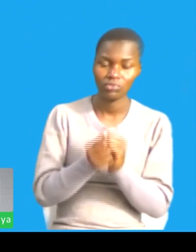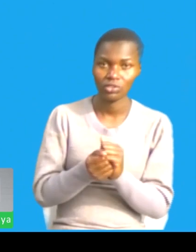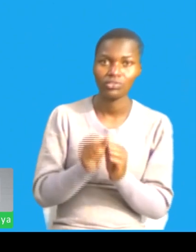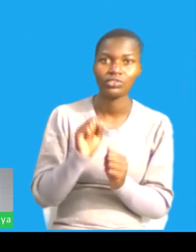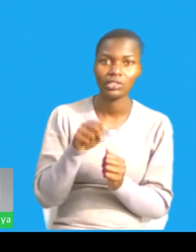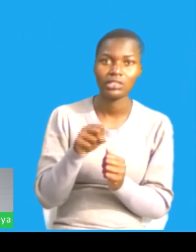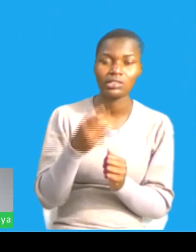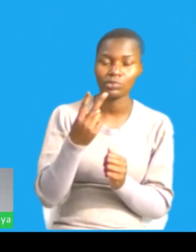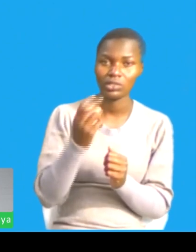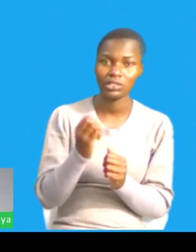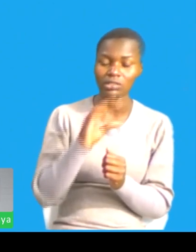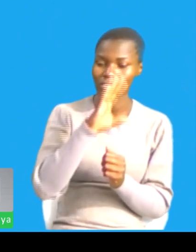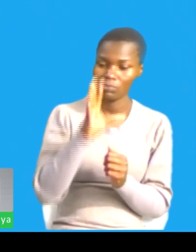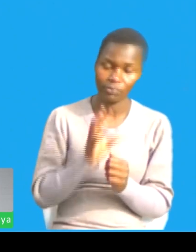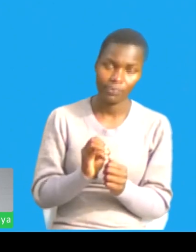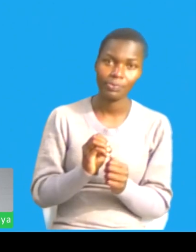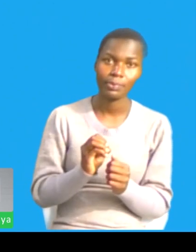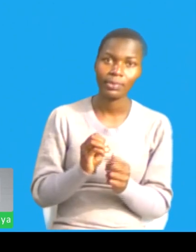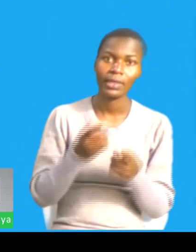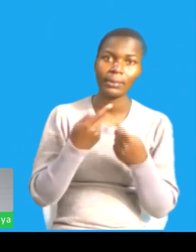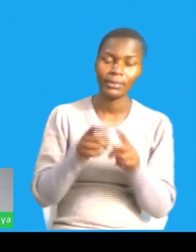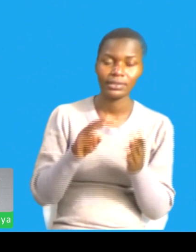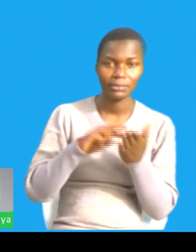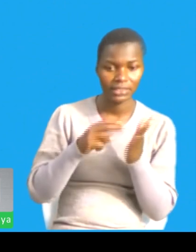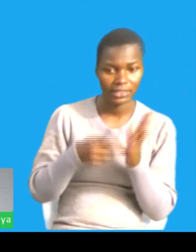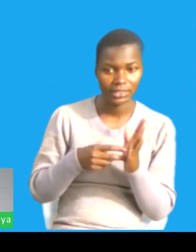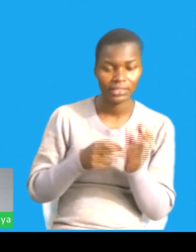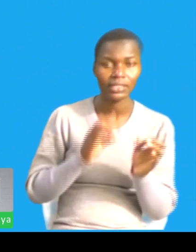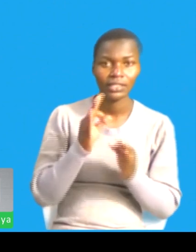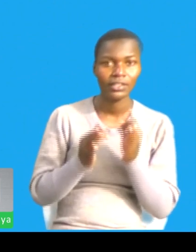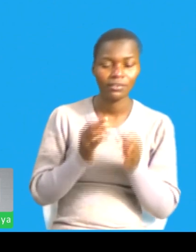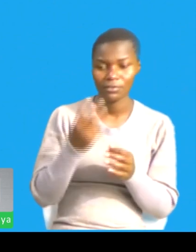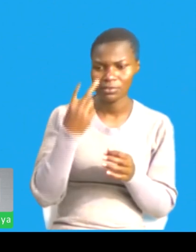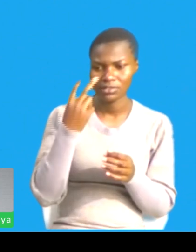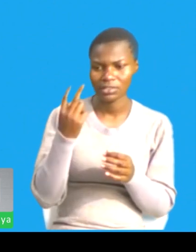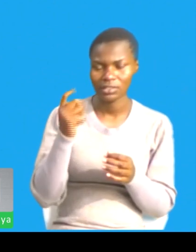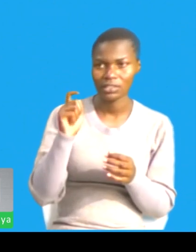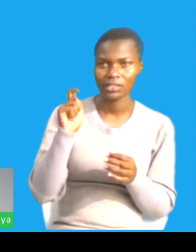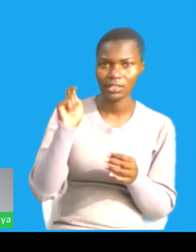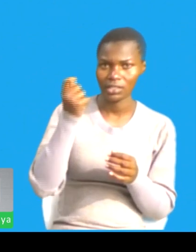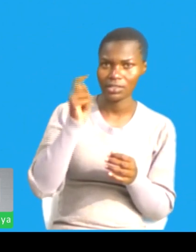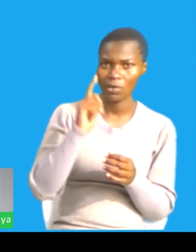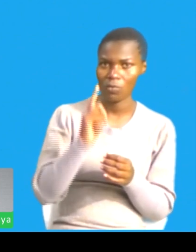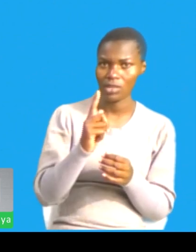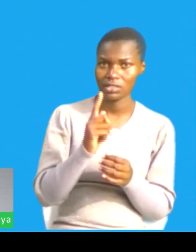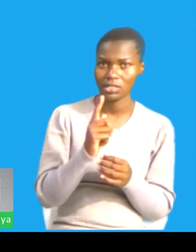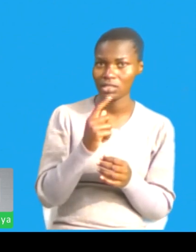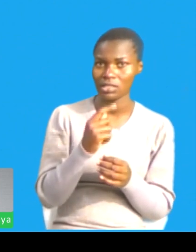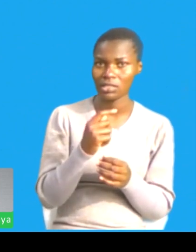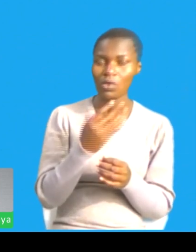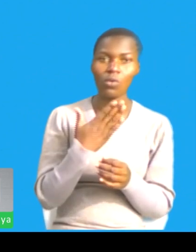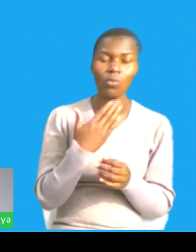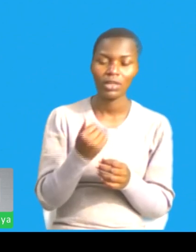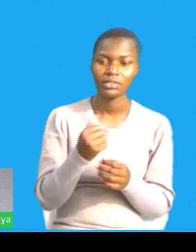translation yake. But inamaanisha ukiona kama Kenya Kwanza pia wanakuwa na hiyo, ni kama wanataka vitu